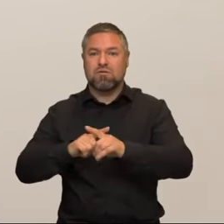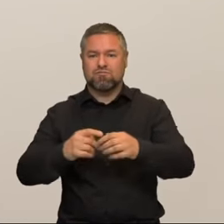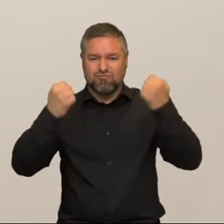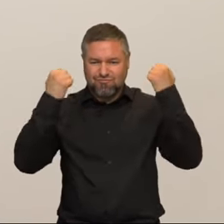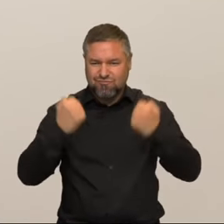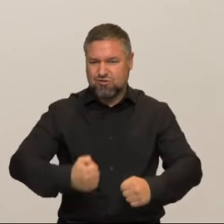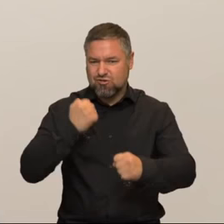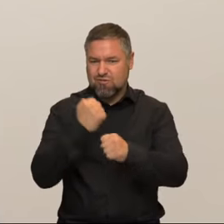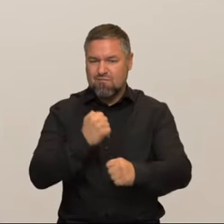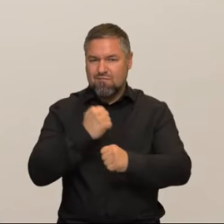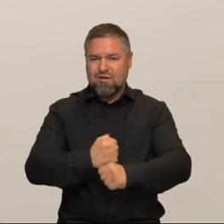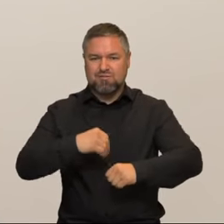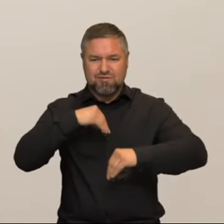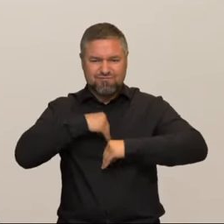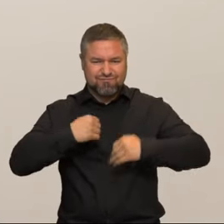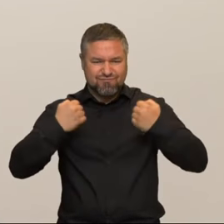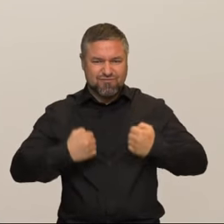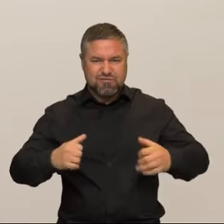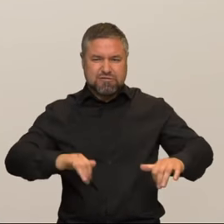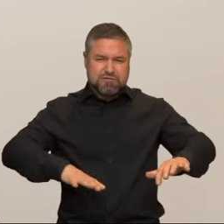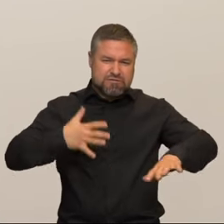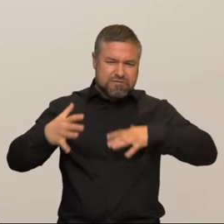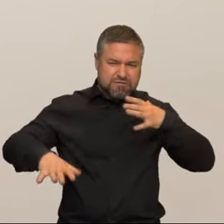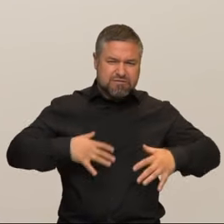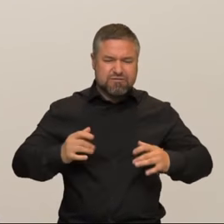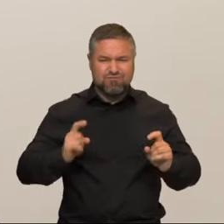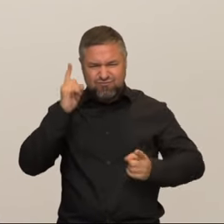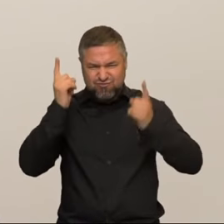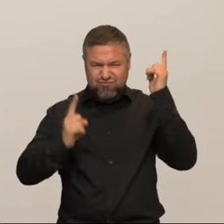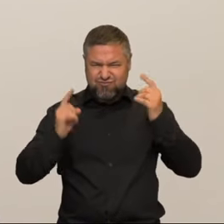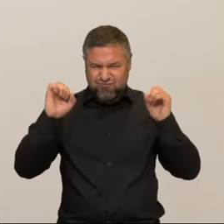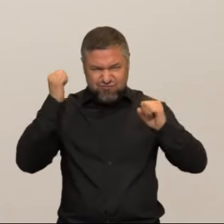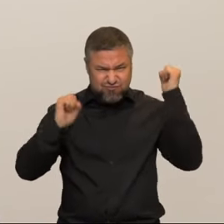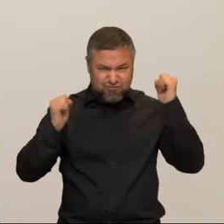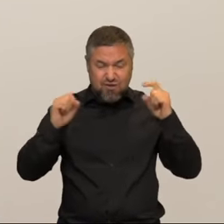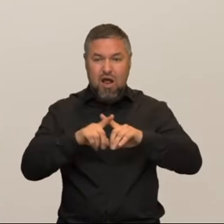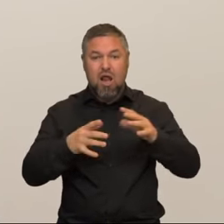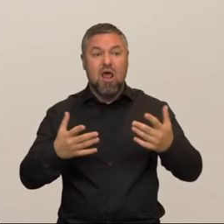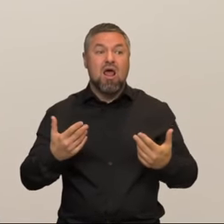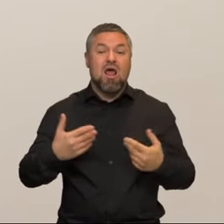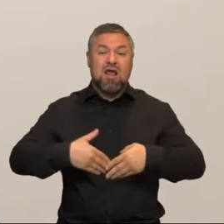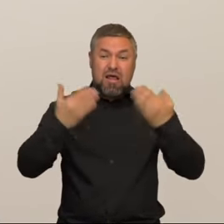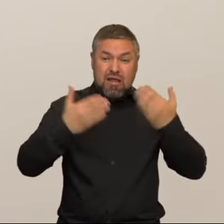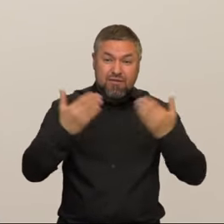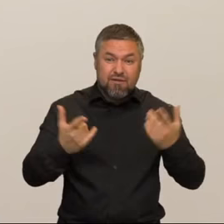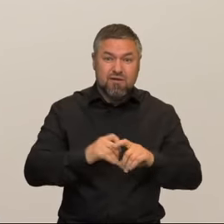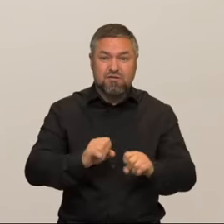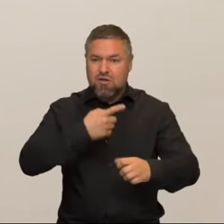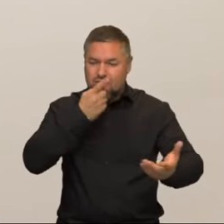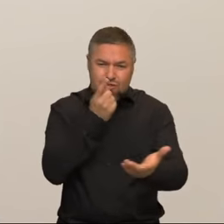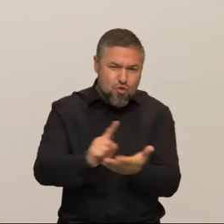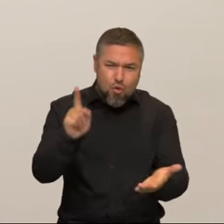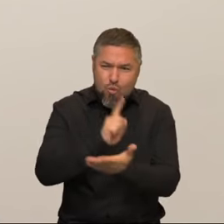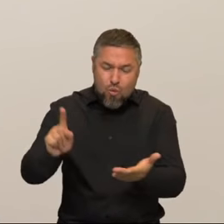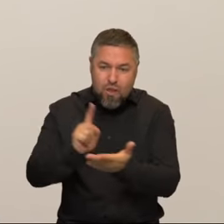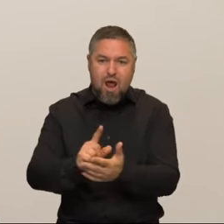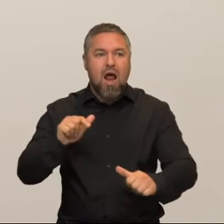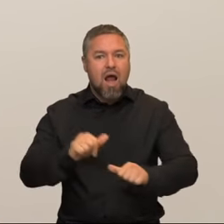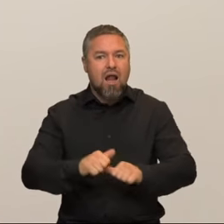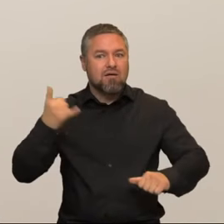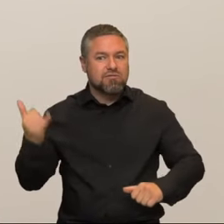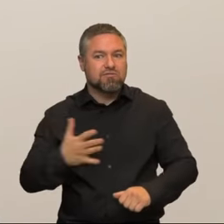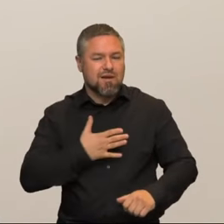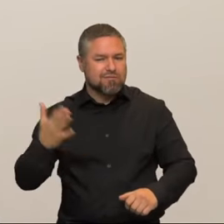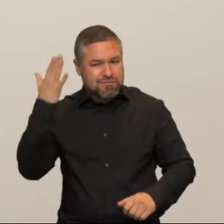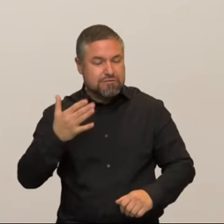ciężką pracę, wysiłek, frustrację i właściwie żmudne dni, kiedy nic się nie udaje, ale zawsze mamy nadzieję, że nam się